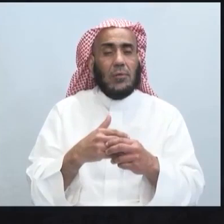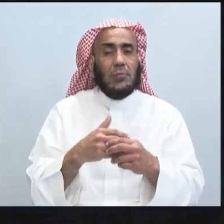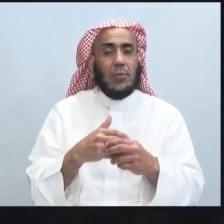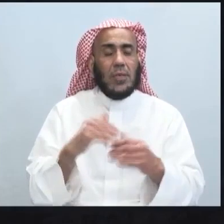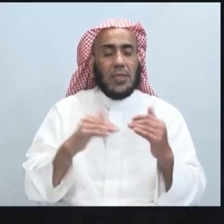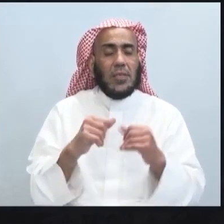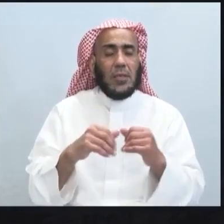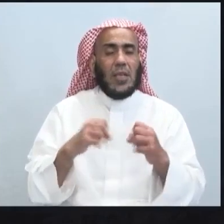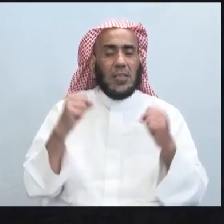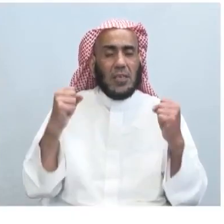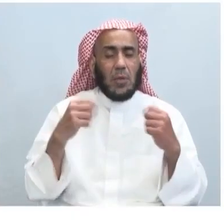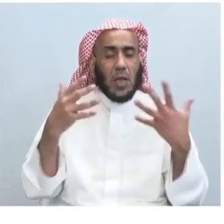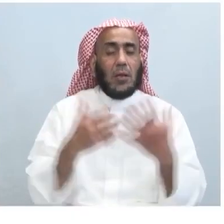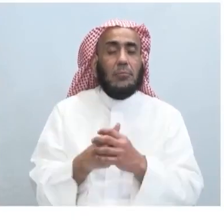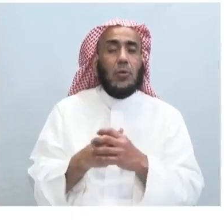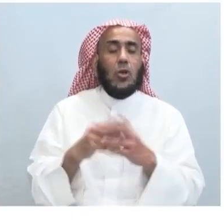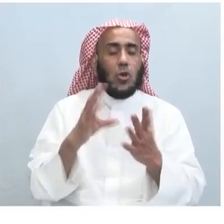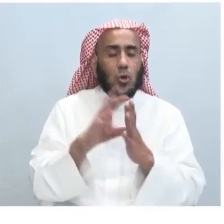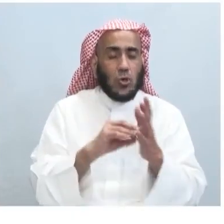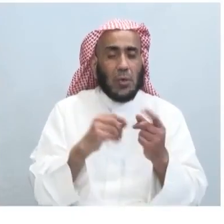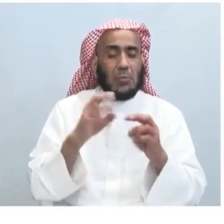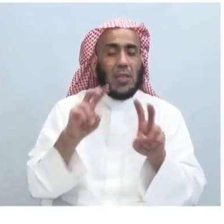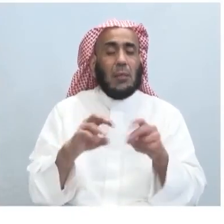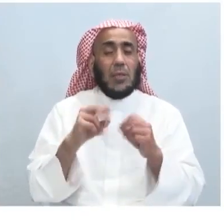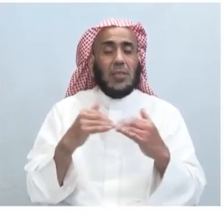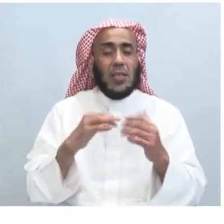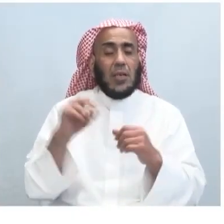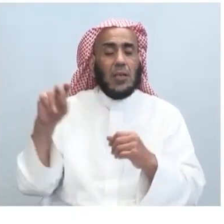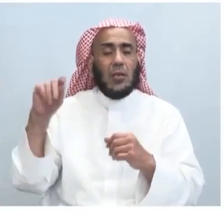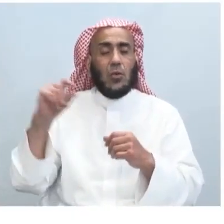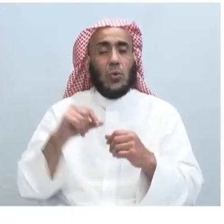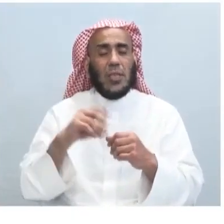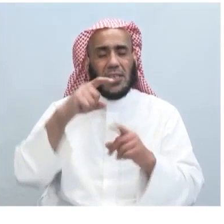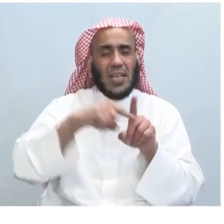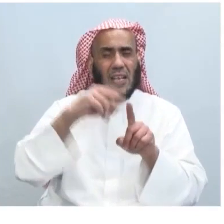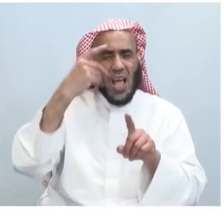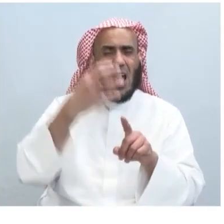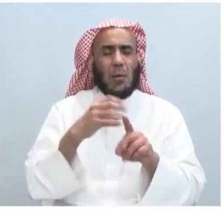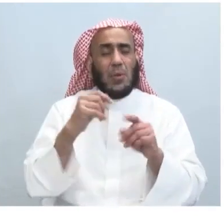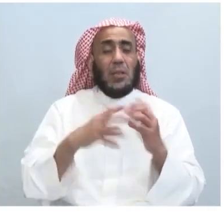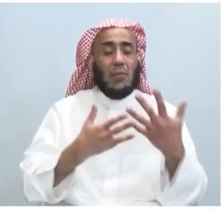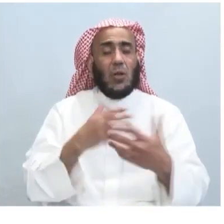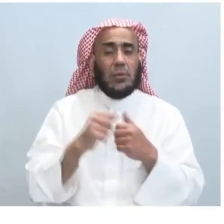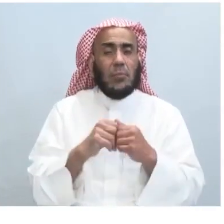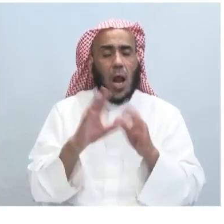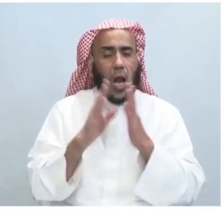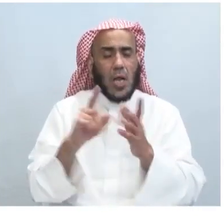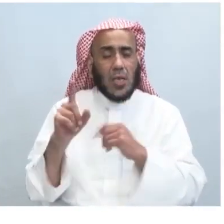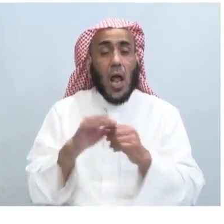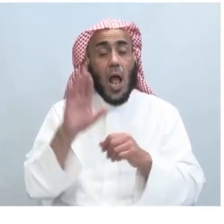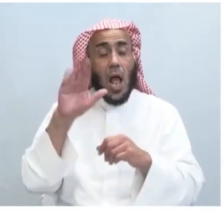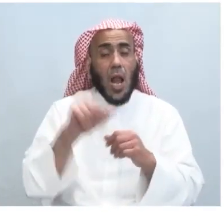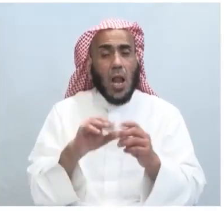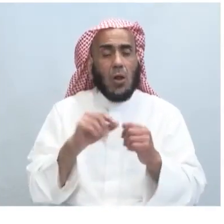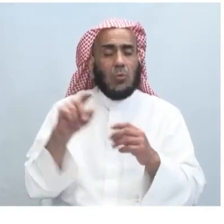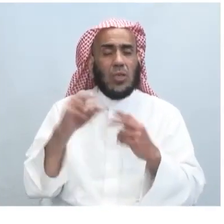الاتزان الديناميكي احسب قيمه ثابت الاتزان ال كيو عند درجه حراره 400 للتفاعل التالي ركز الان هل